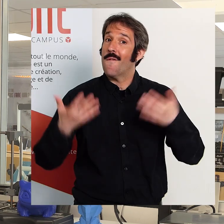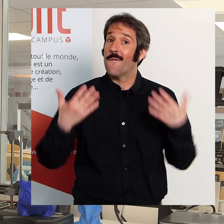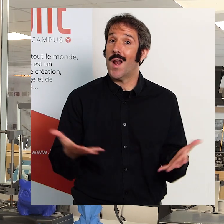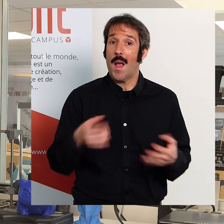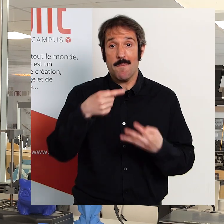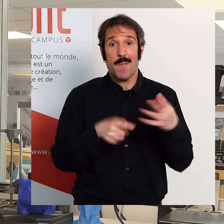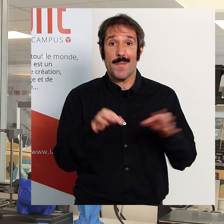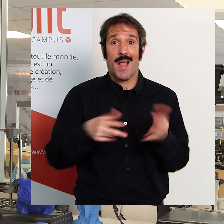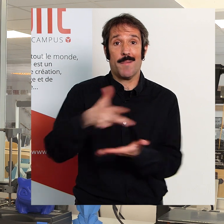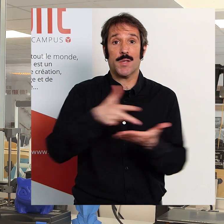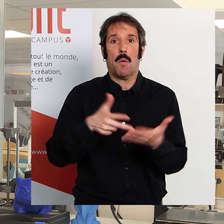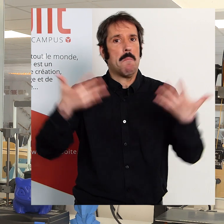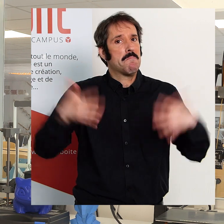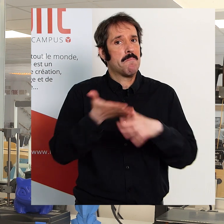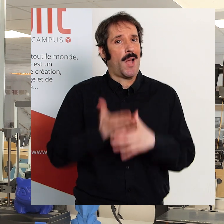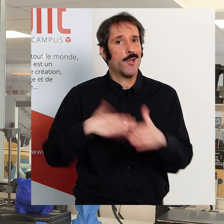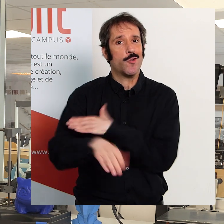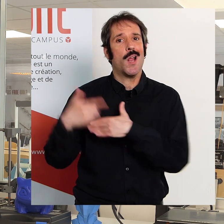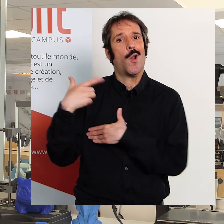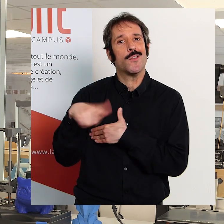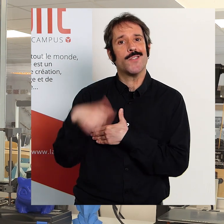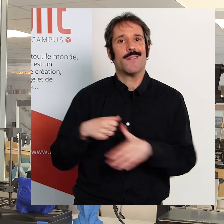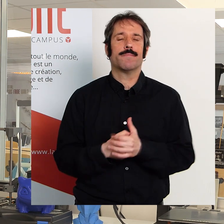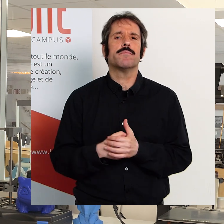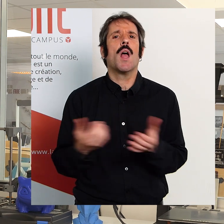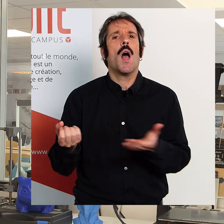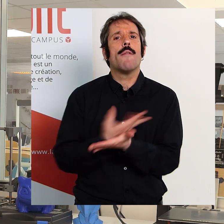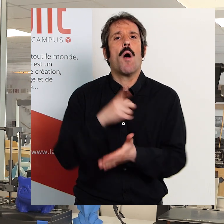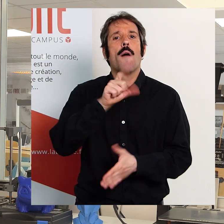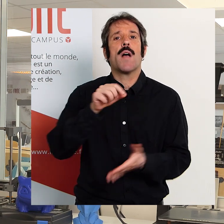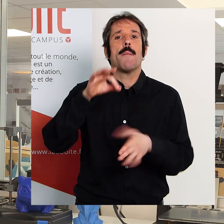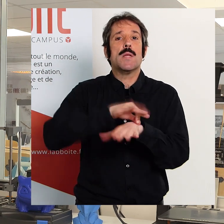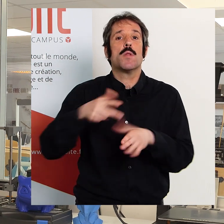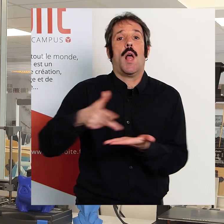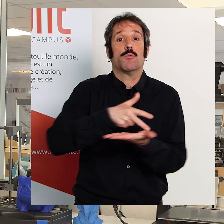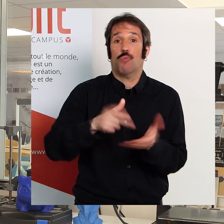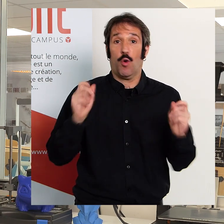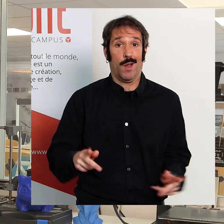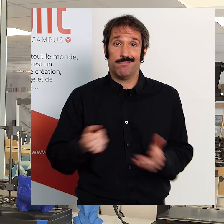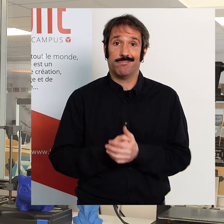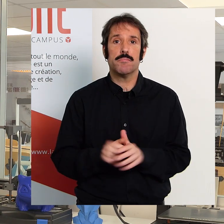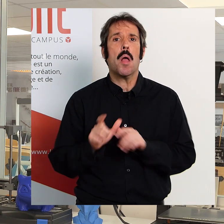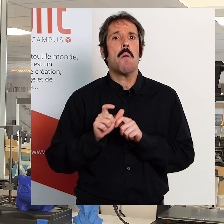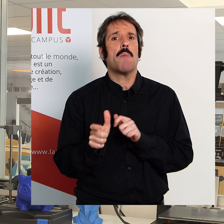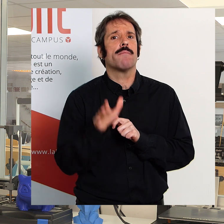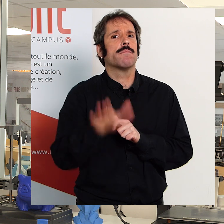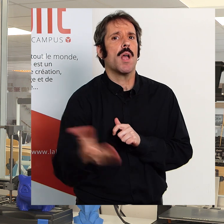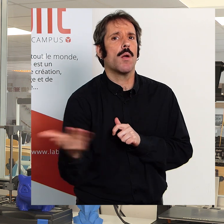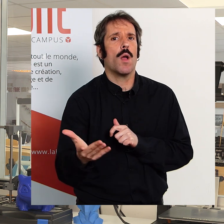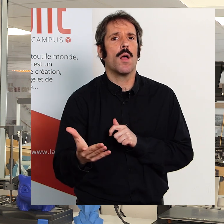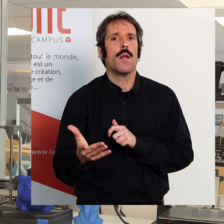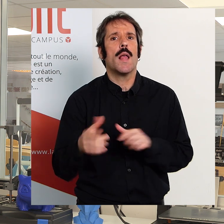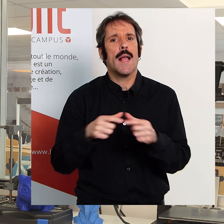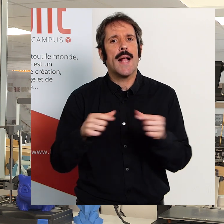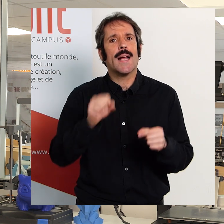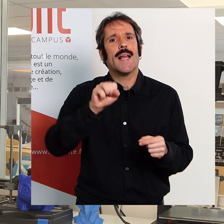Et voilà, nos paramètres d'impression sont maintenant définis dans Cura. Le logiciel nous indique 20 minutes d'impression, ok. L'étape d'après va être de